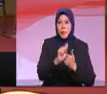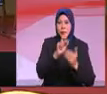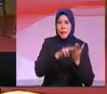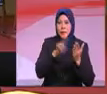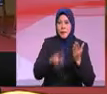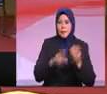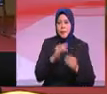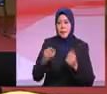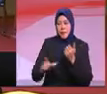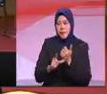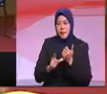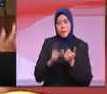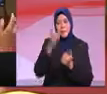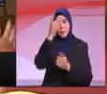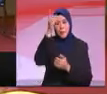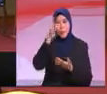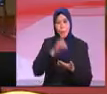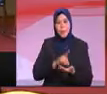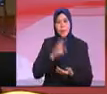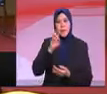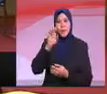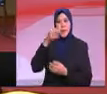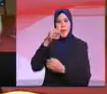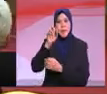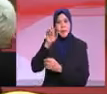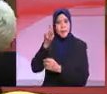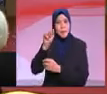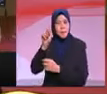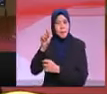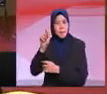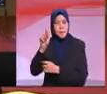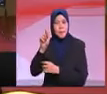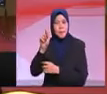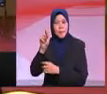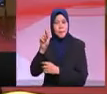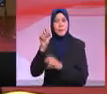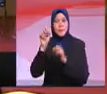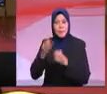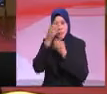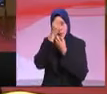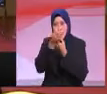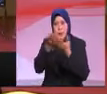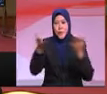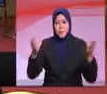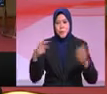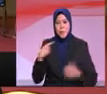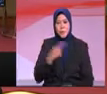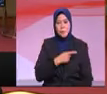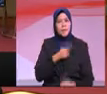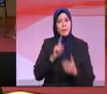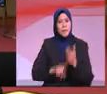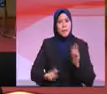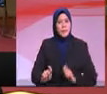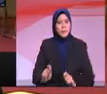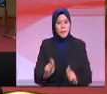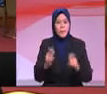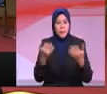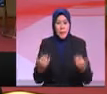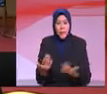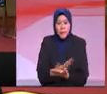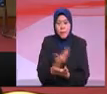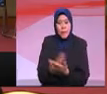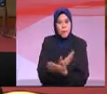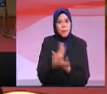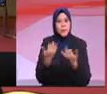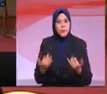daripada timbalan saya, Datuk Dr. Rahizat. Jadi dia akan memaklumkan kepada kita apakah tindakan terkini yang